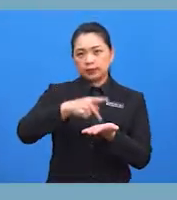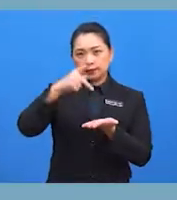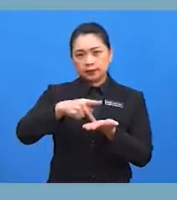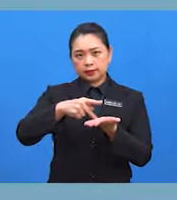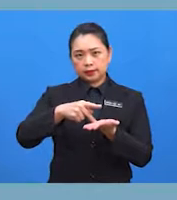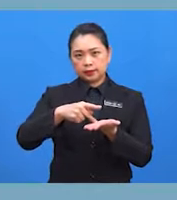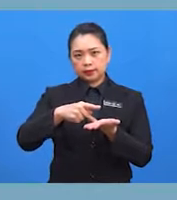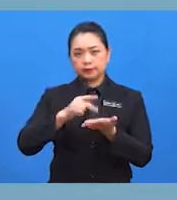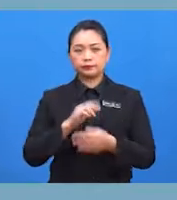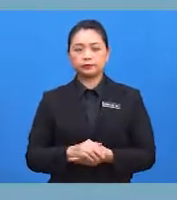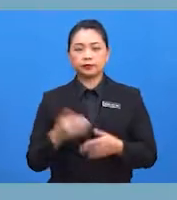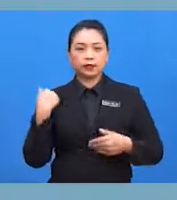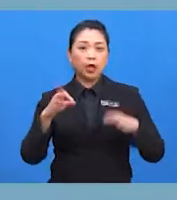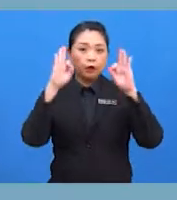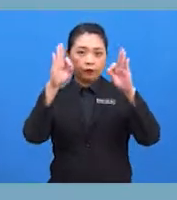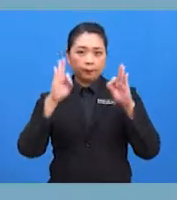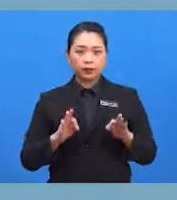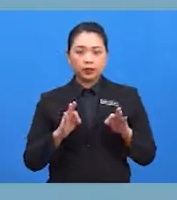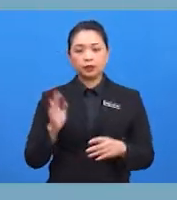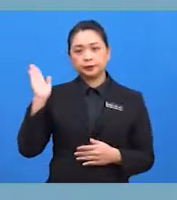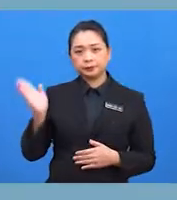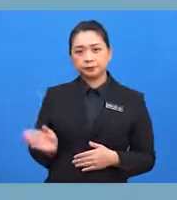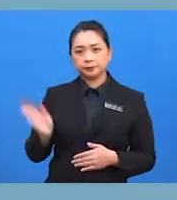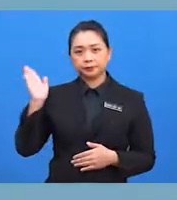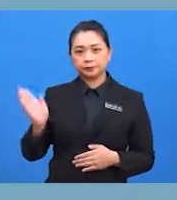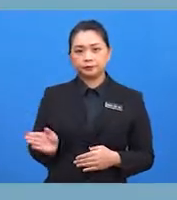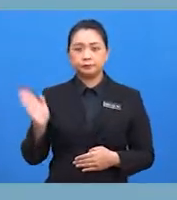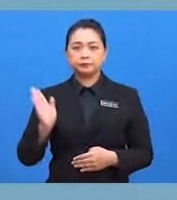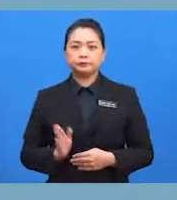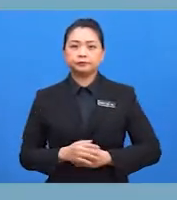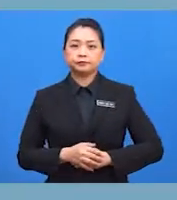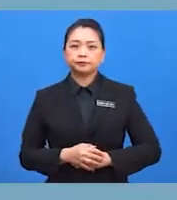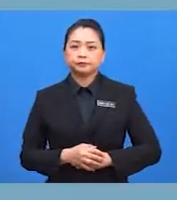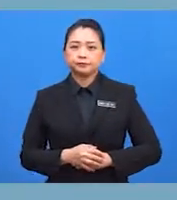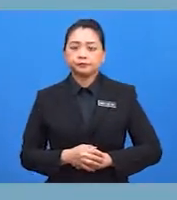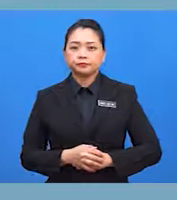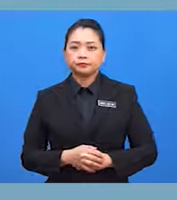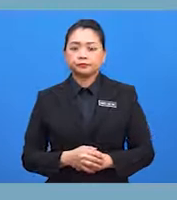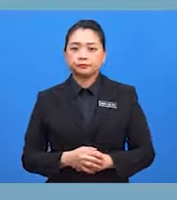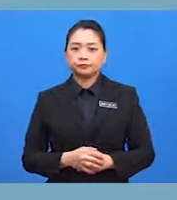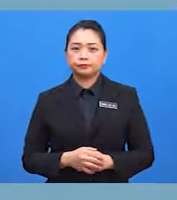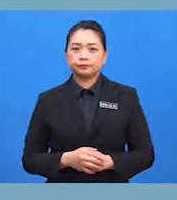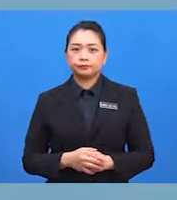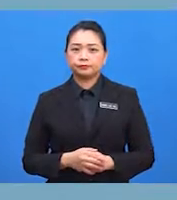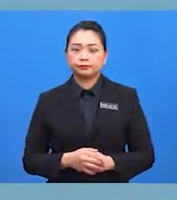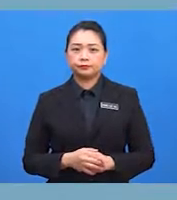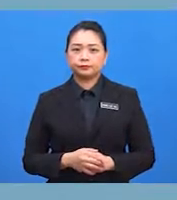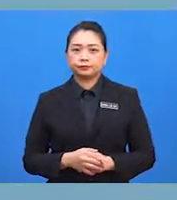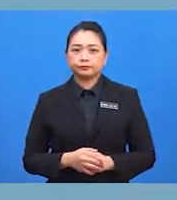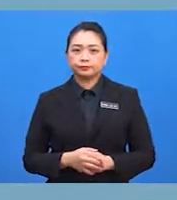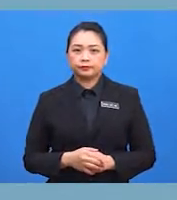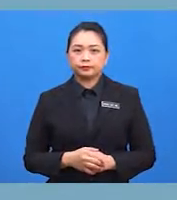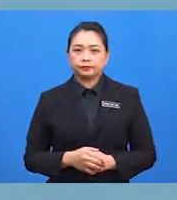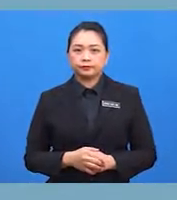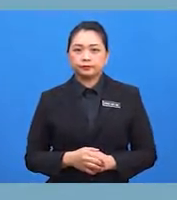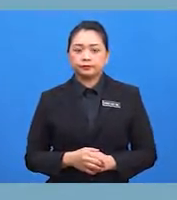kita menggunakan formula indeks harga pengguna tahun semasa tolak dengan indeks harga pengguna tahun